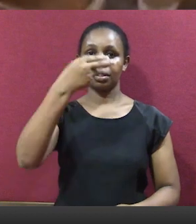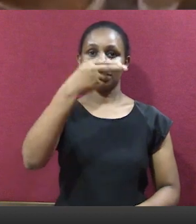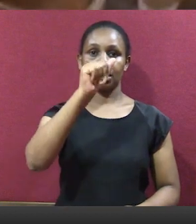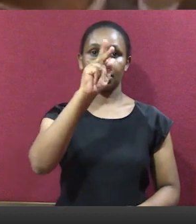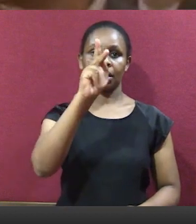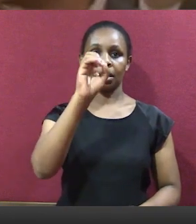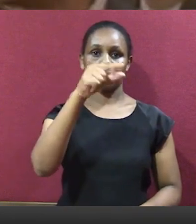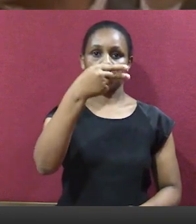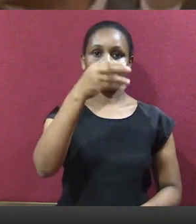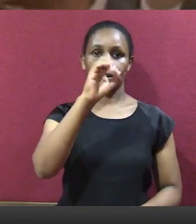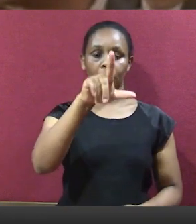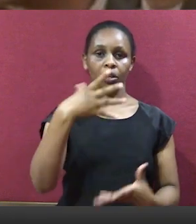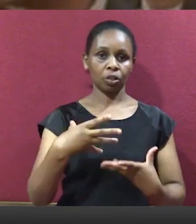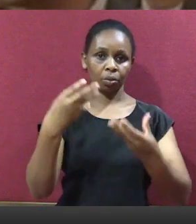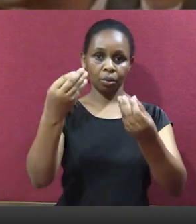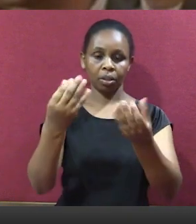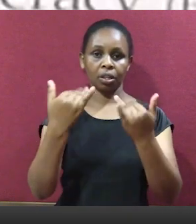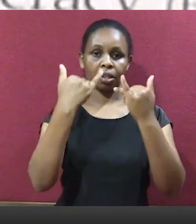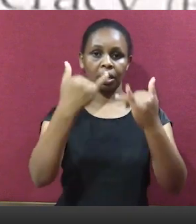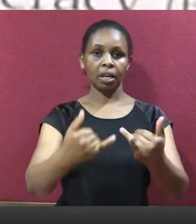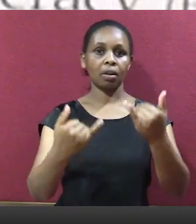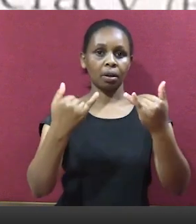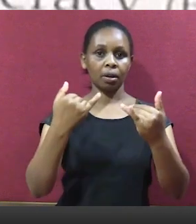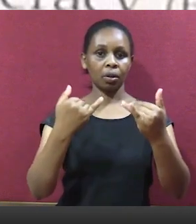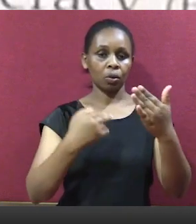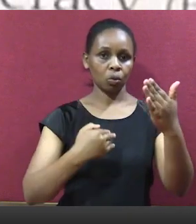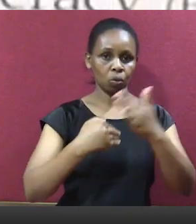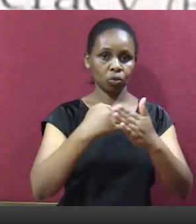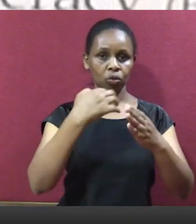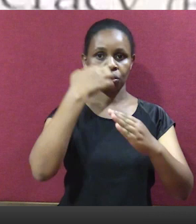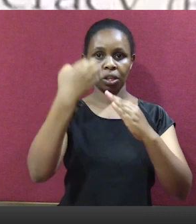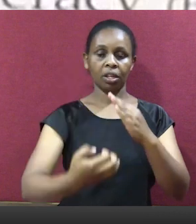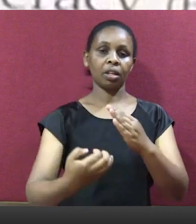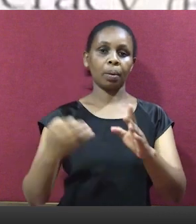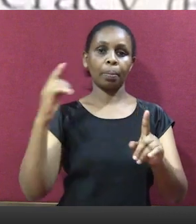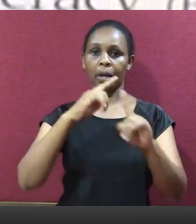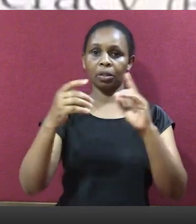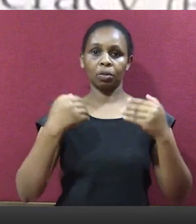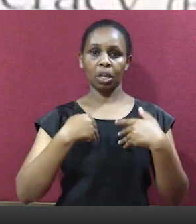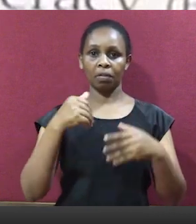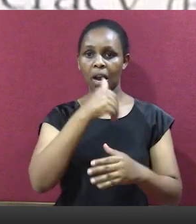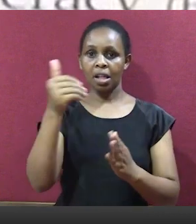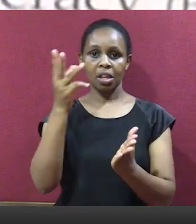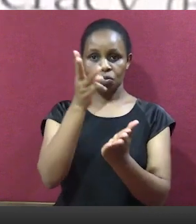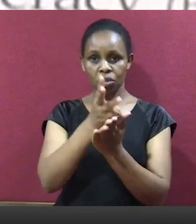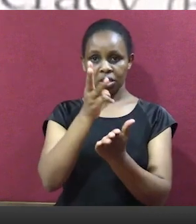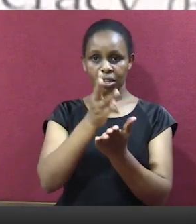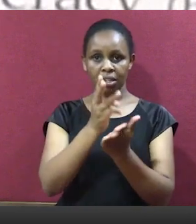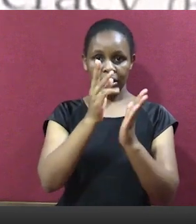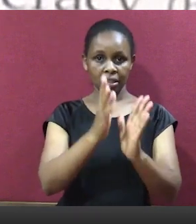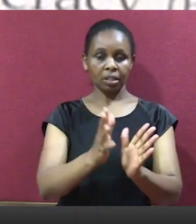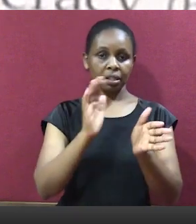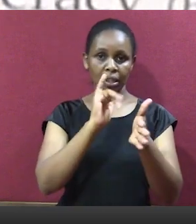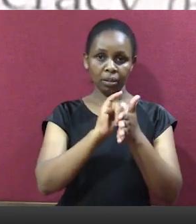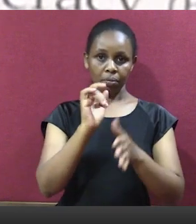akahola tunaipeleka tumefikia karibu mwisho lakini Bado tuko na mashahidi